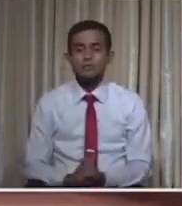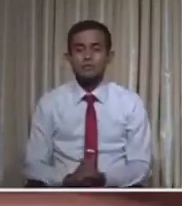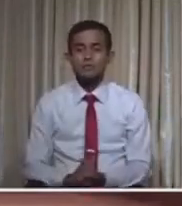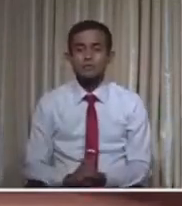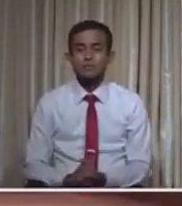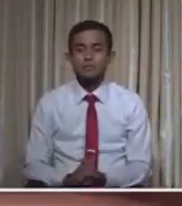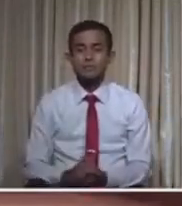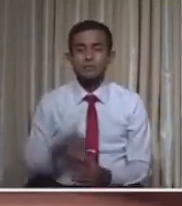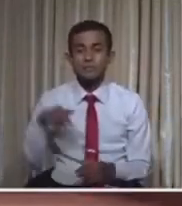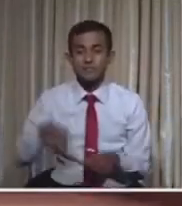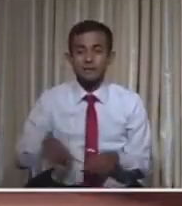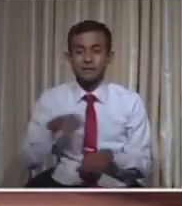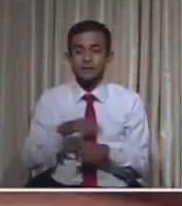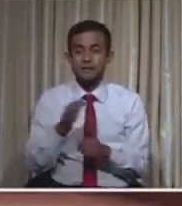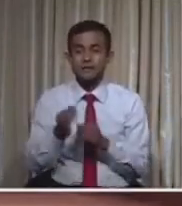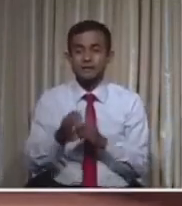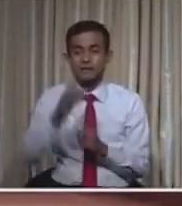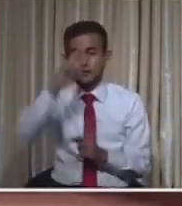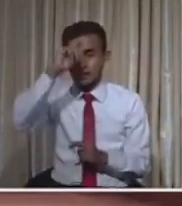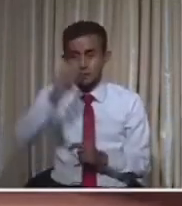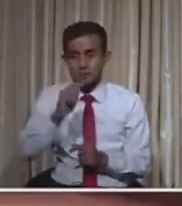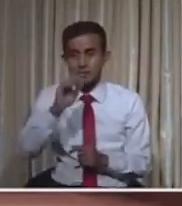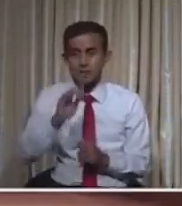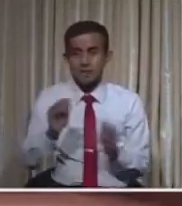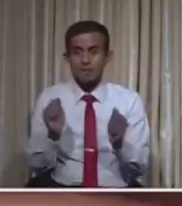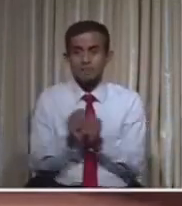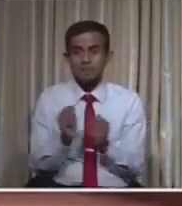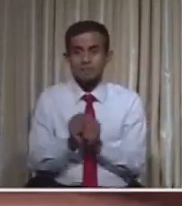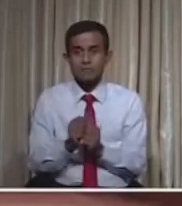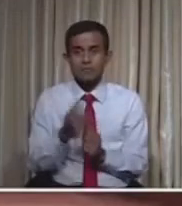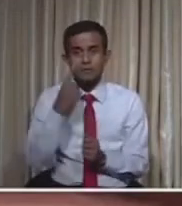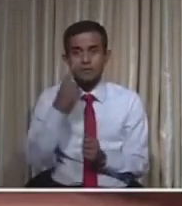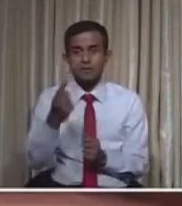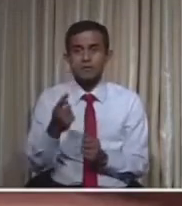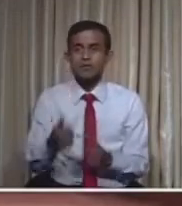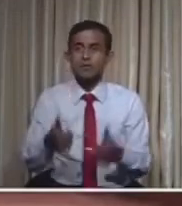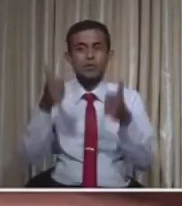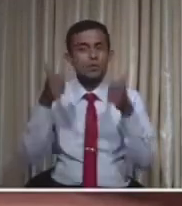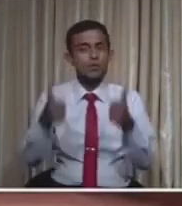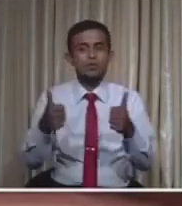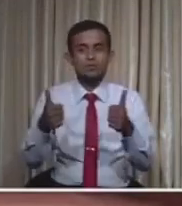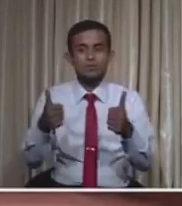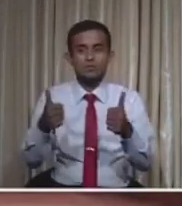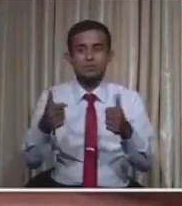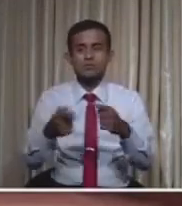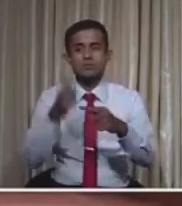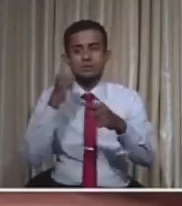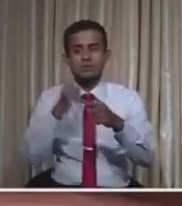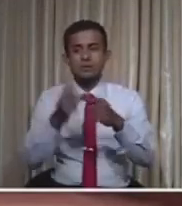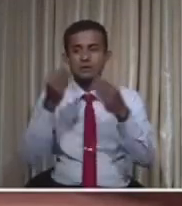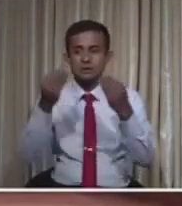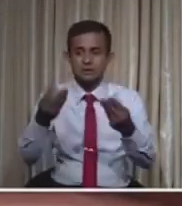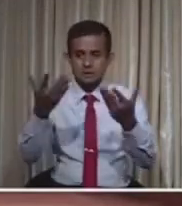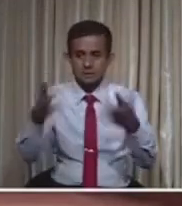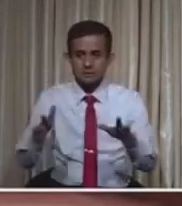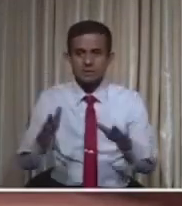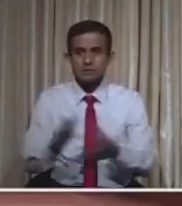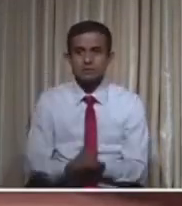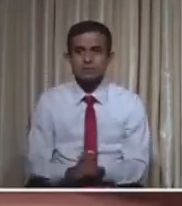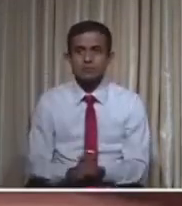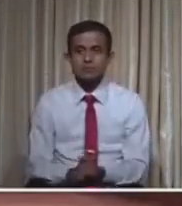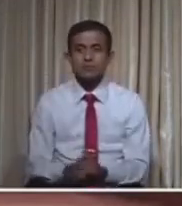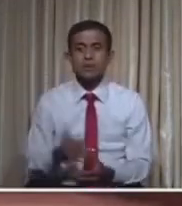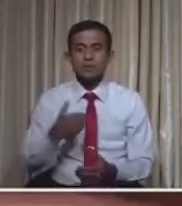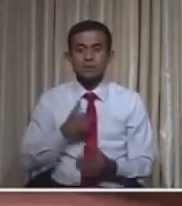මම වර්තමාන ජනාධිපතිතුමාගේ ක්‍රියාකලාපය මම දකින්නේ ඉතාමත් හොඳ දෙයක්. එතුමායේ ආදර්ශයක් දීලා තියෙනවා. එතකොට